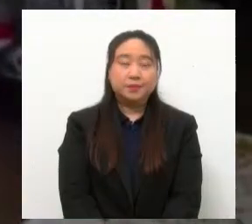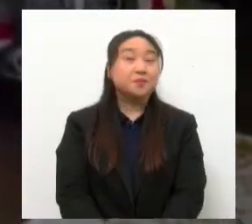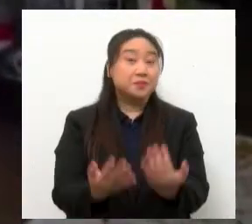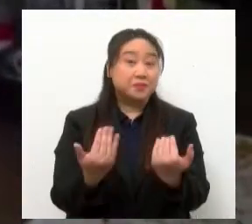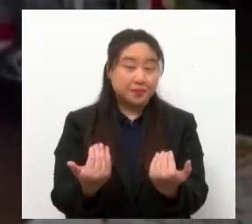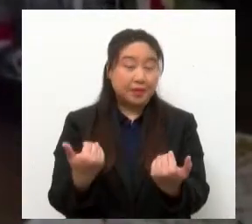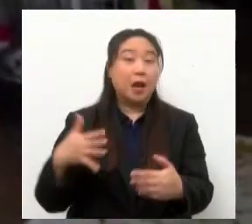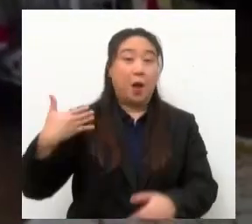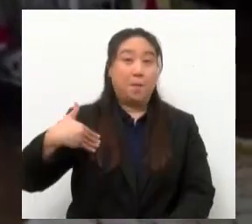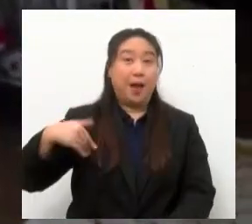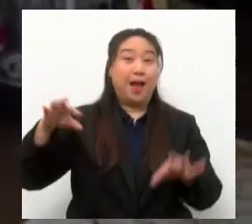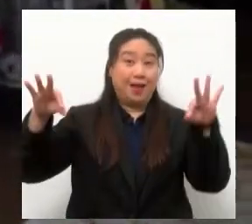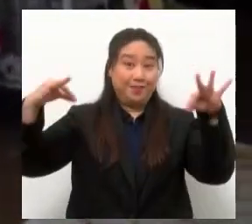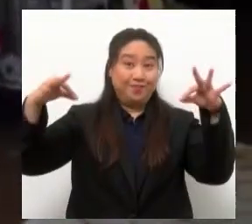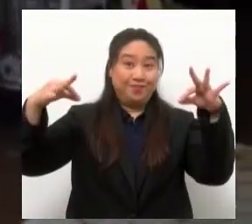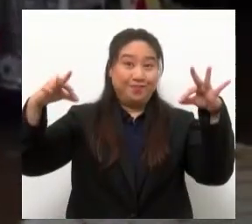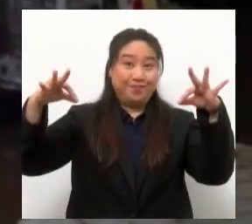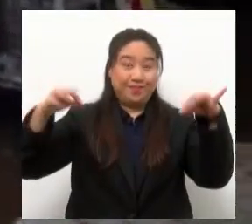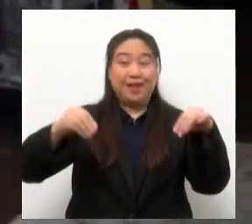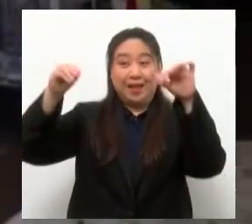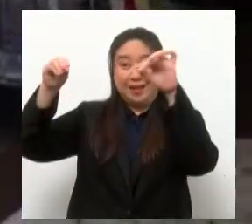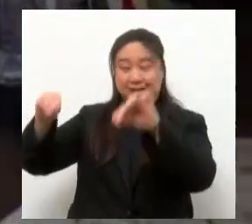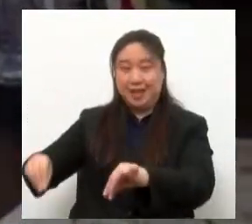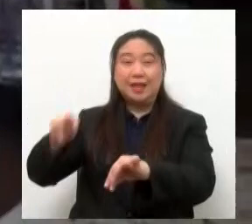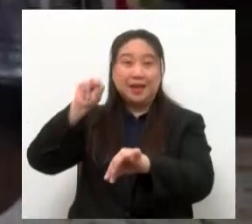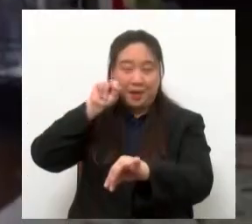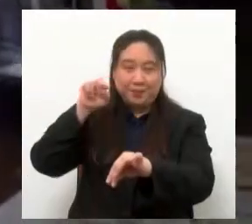นำชิ้นงานไปแช่ในน้ำคงสภาพสีนะคะ